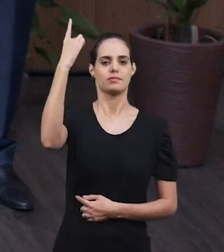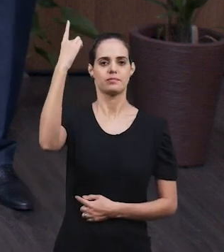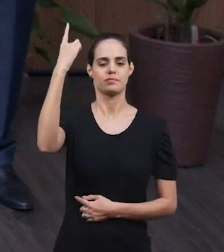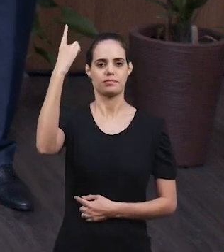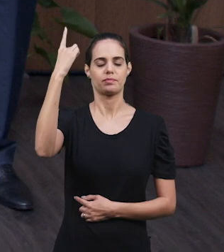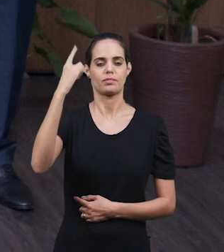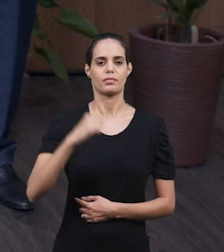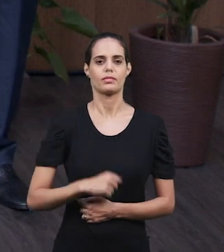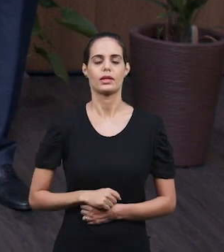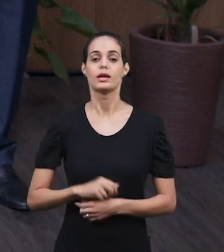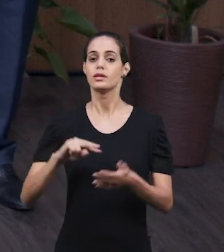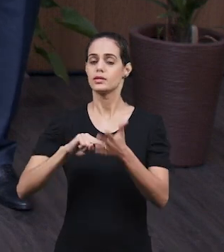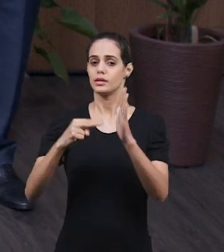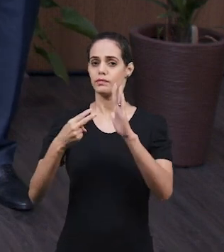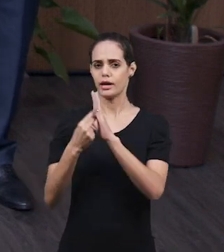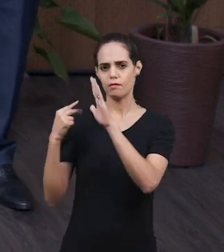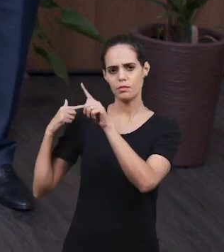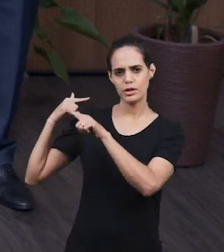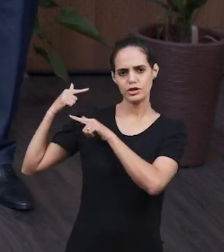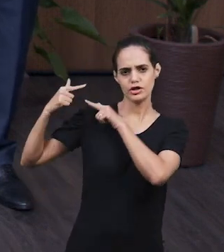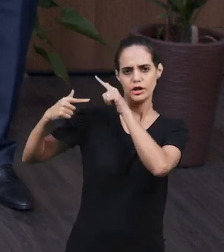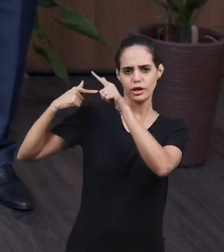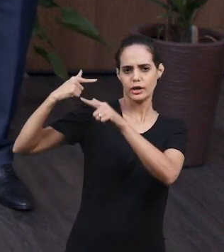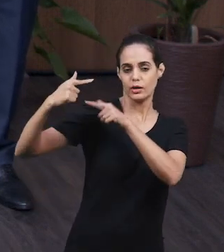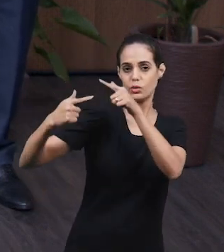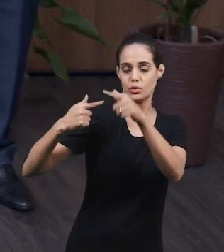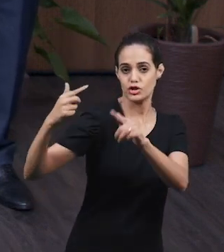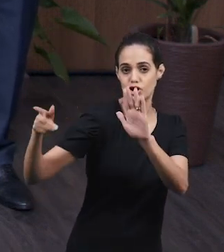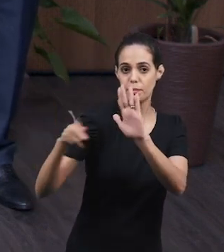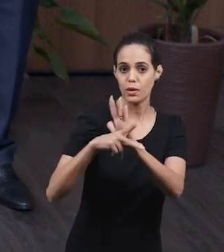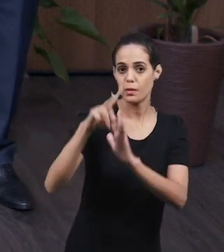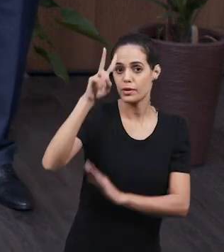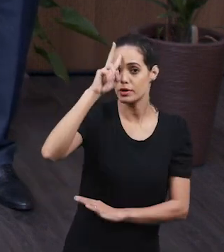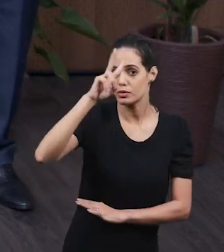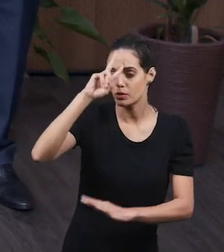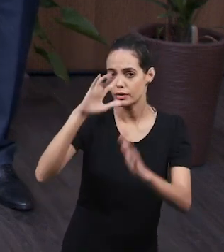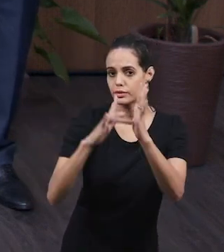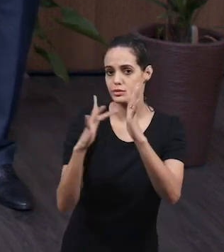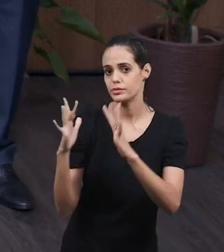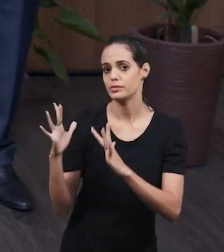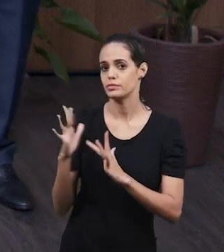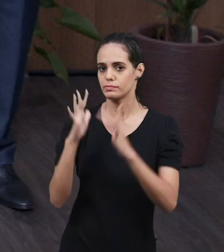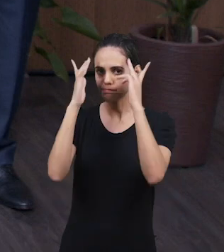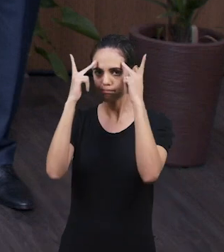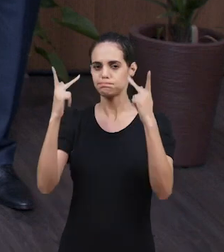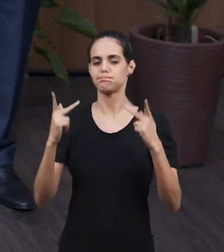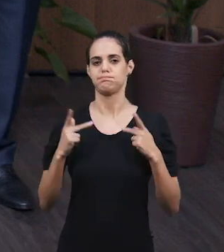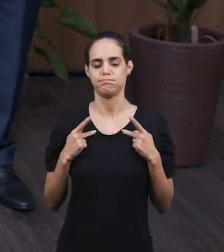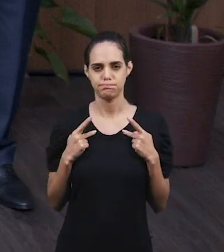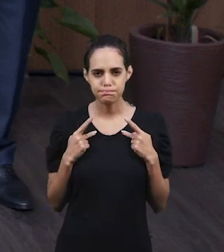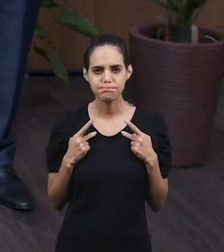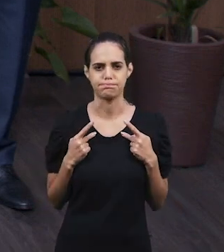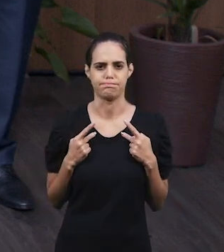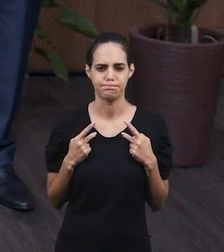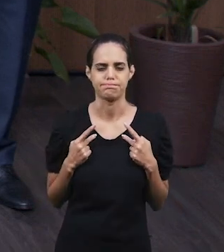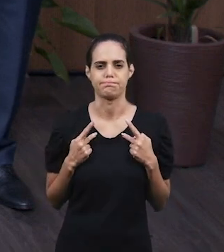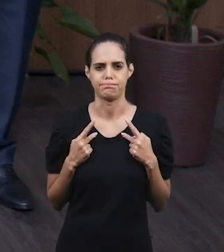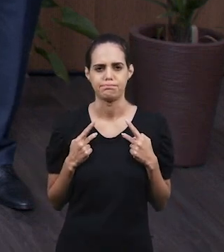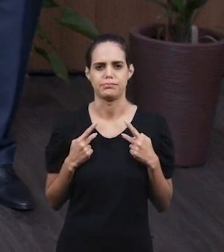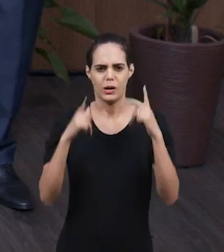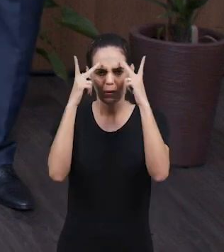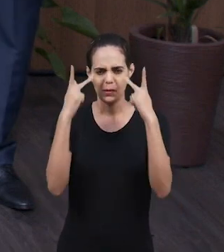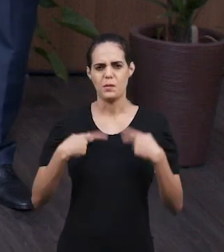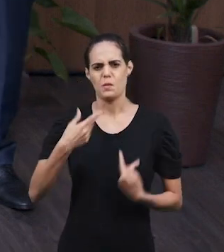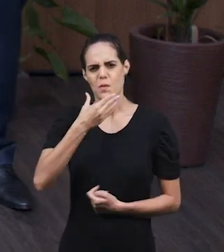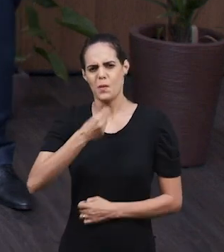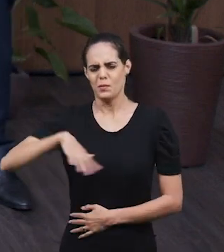ce qui était la mention en lignée historique de Jésus, l'homme qui a souffert et